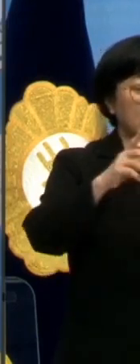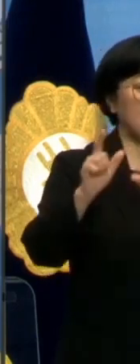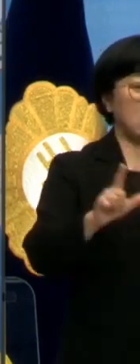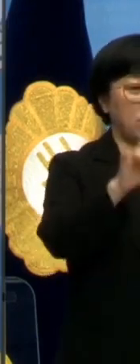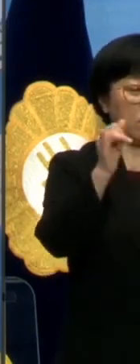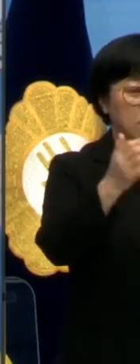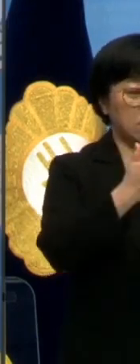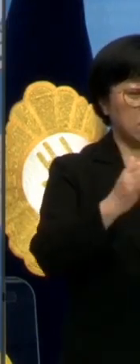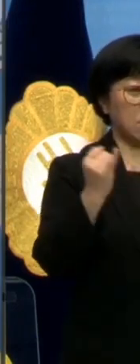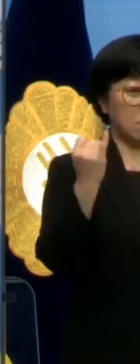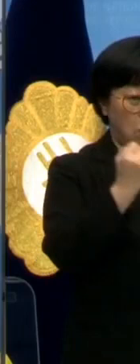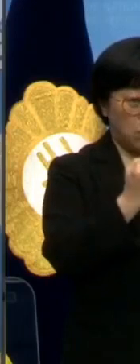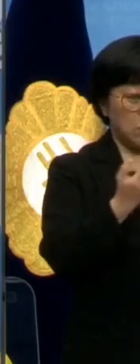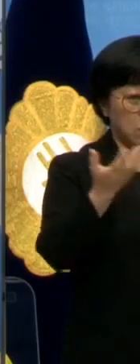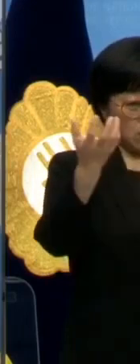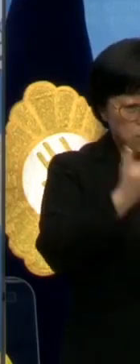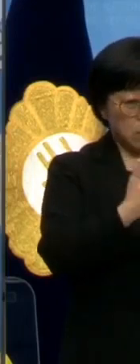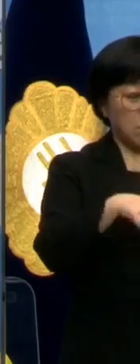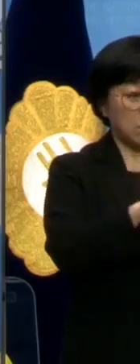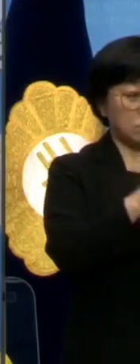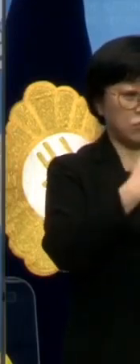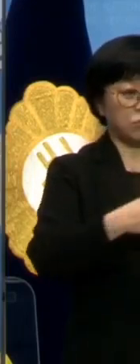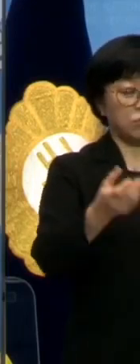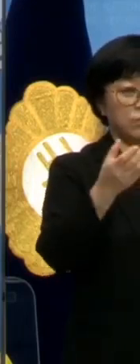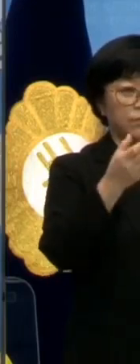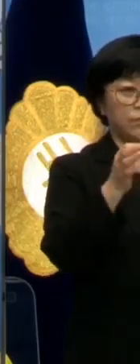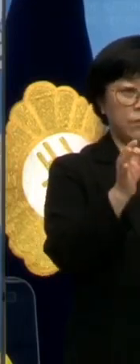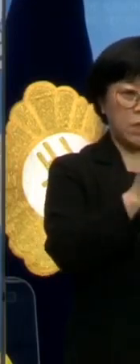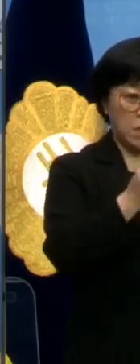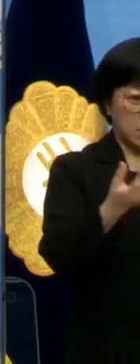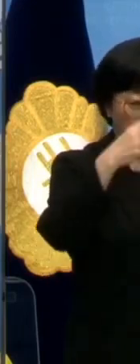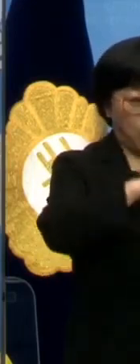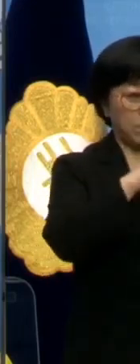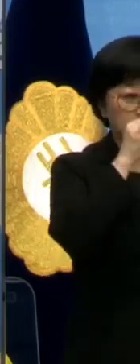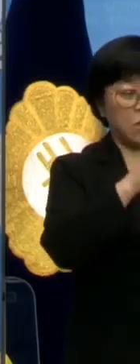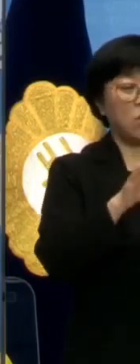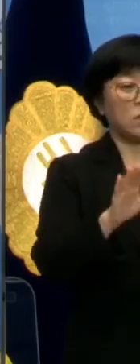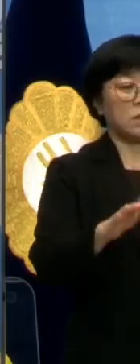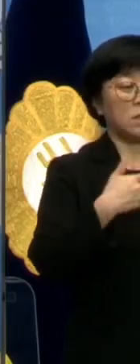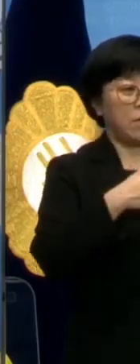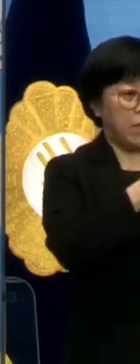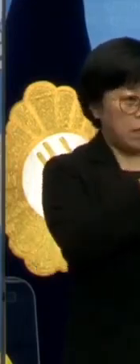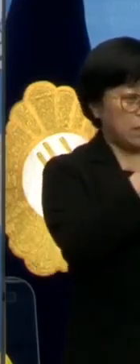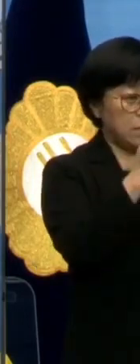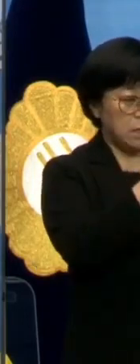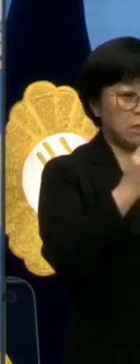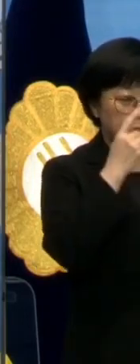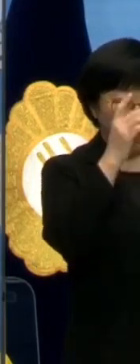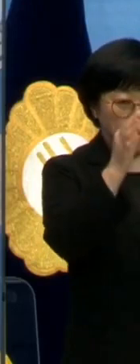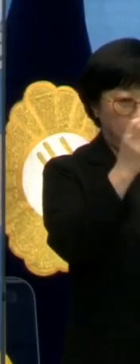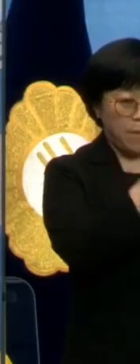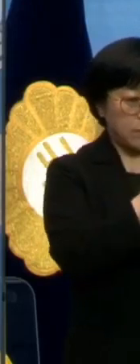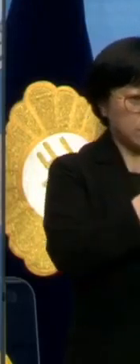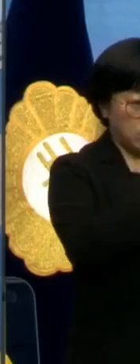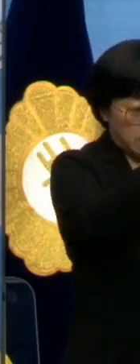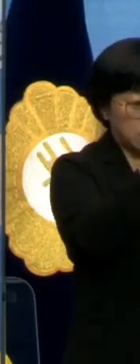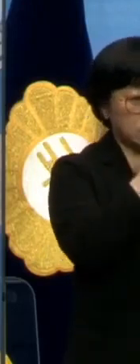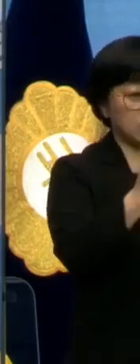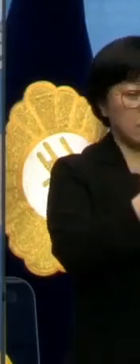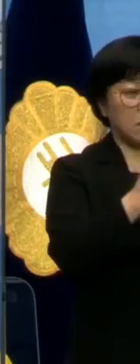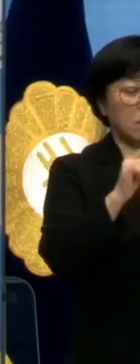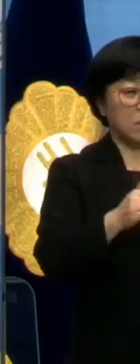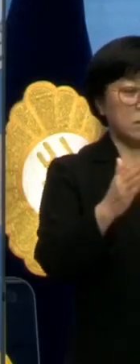결혼 이민자들도 수급 대상자에 포함하였습니다. 오늘 제가 발의하는 이 주거급여법 개정안이 통과되면